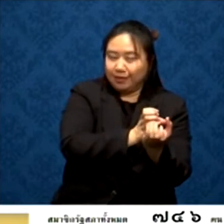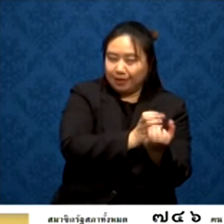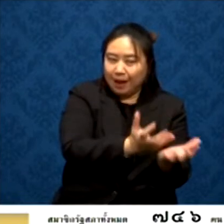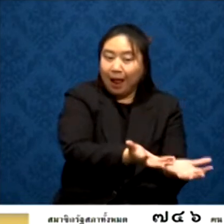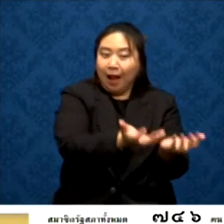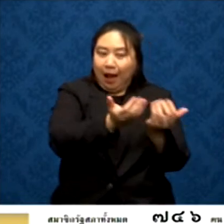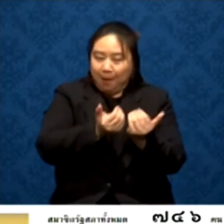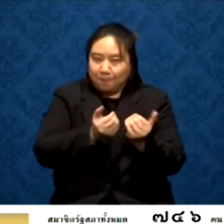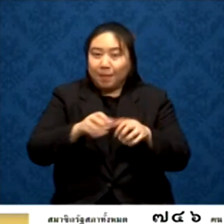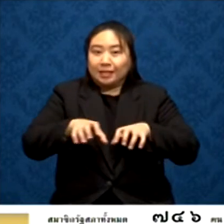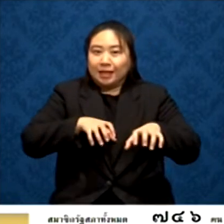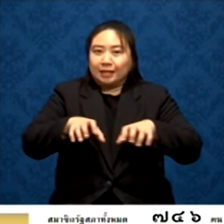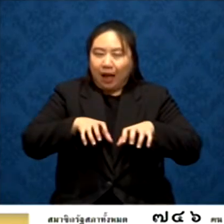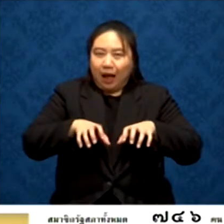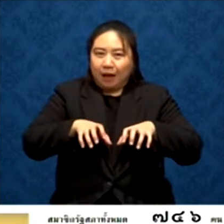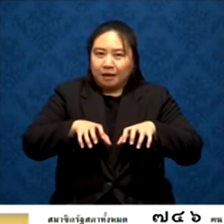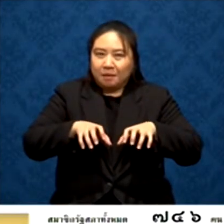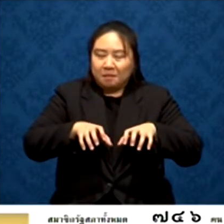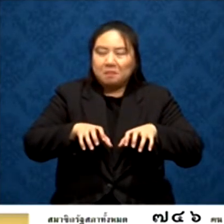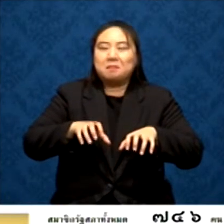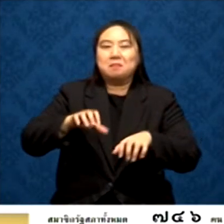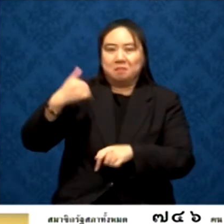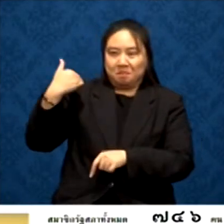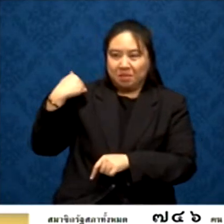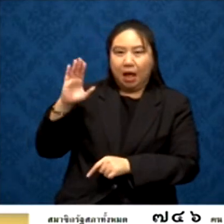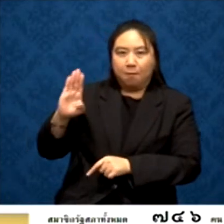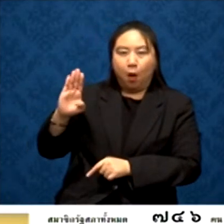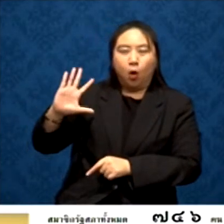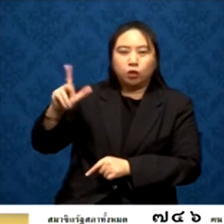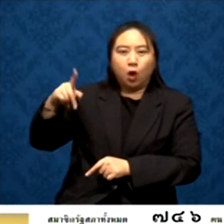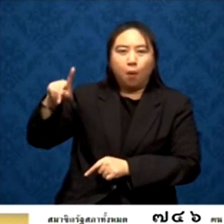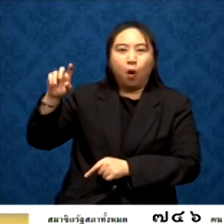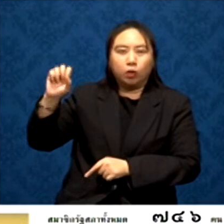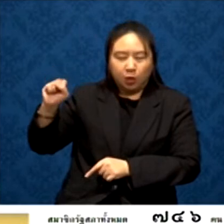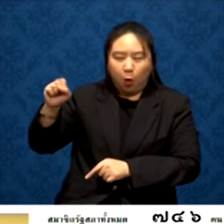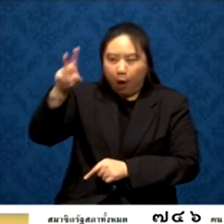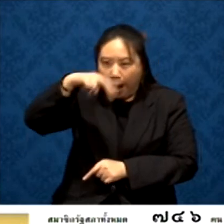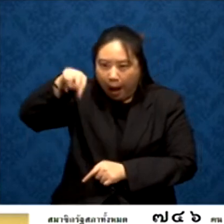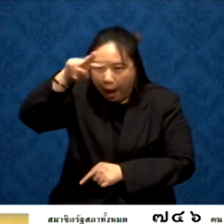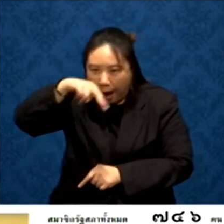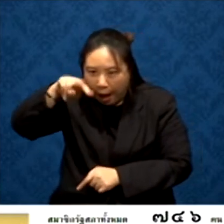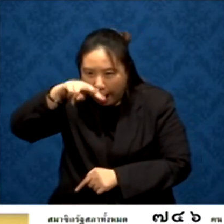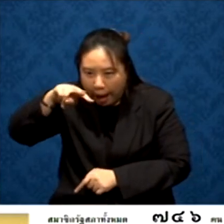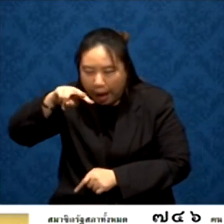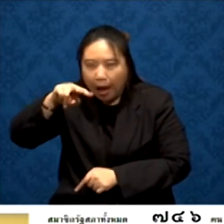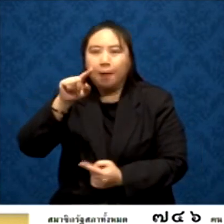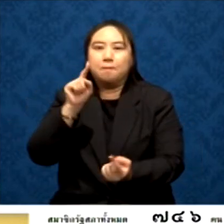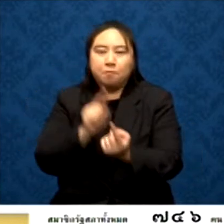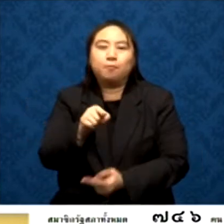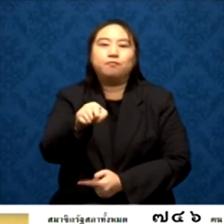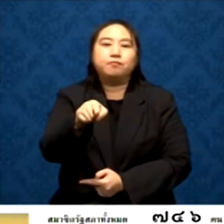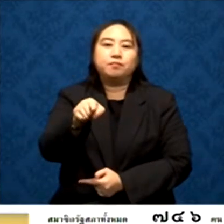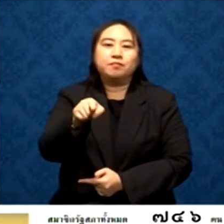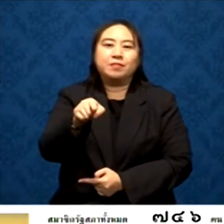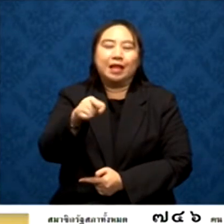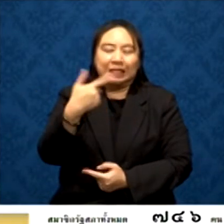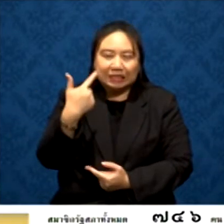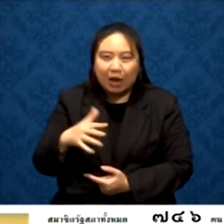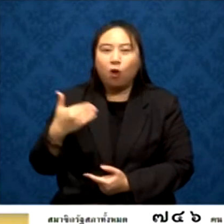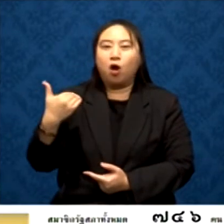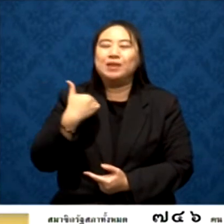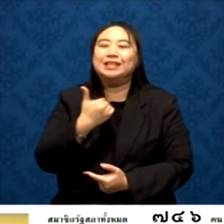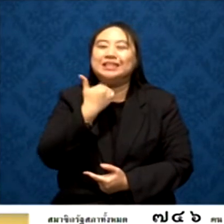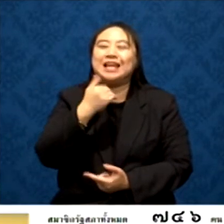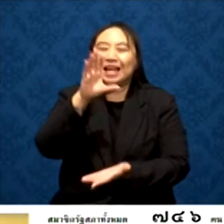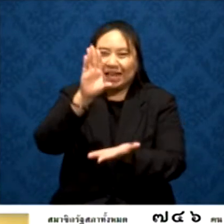ครับที่จะถูกบช.ปส.ติดตามตัวจนเป็นต้นเหตุของคลิปดังกล่าวทำให้นอกจาก